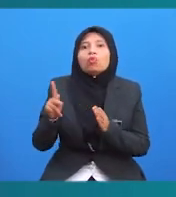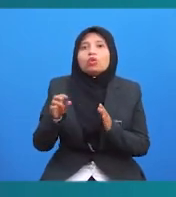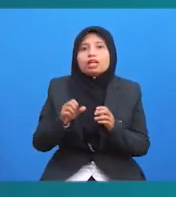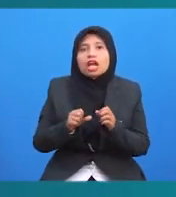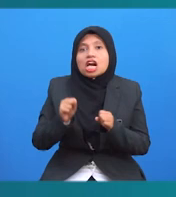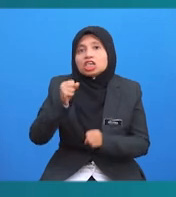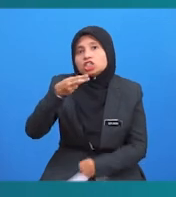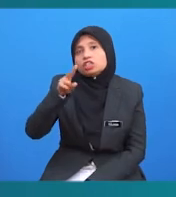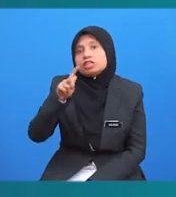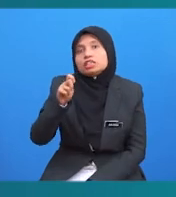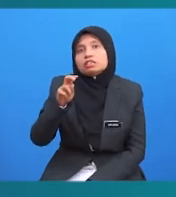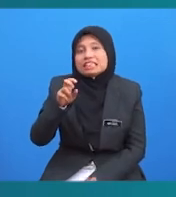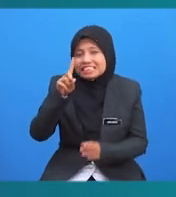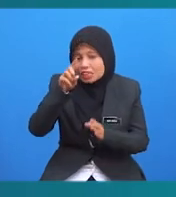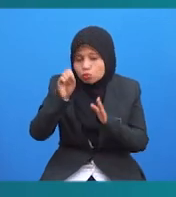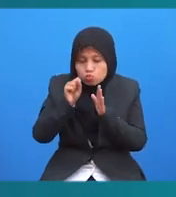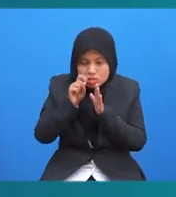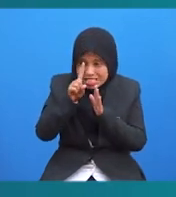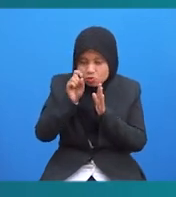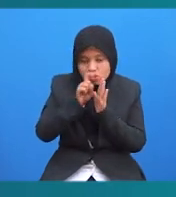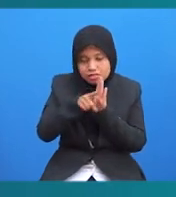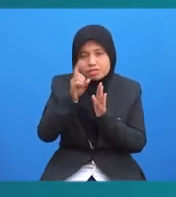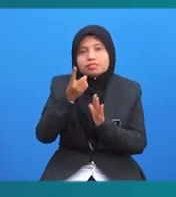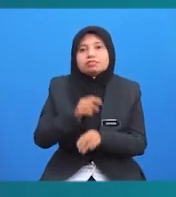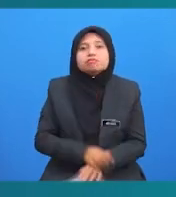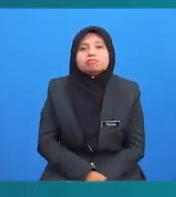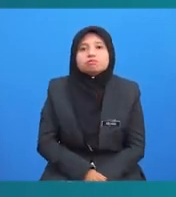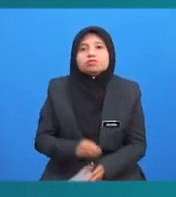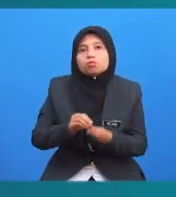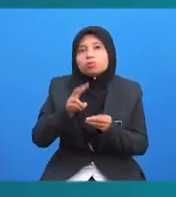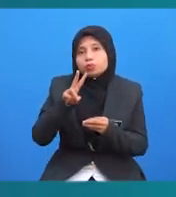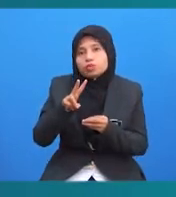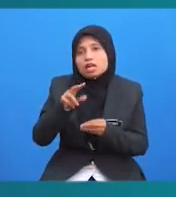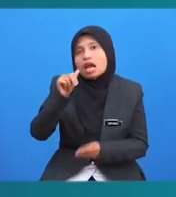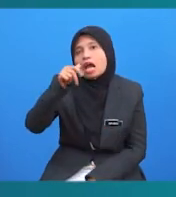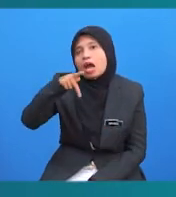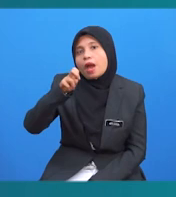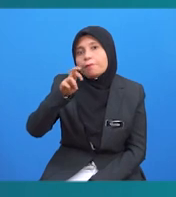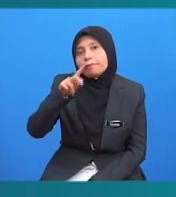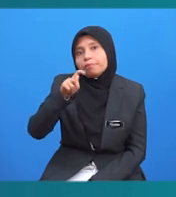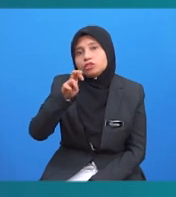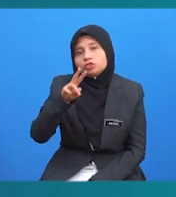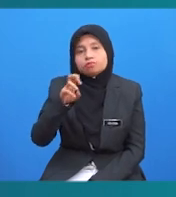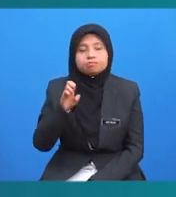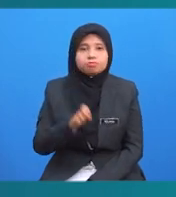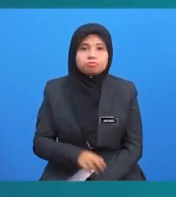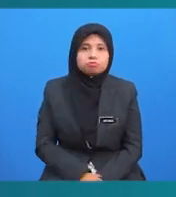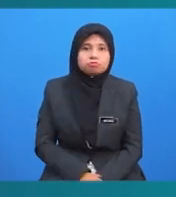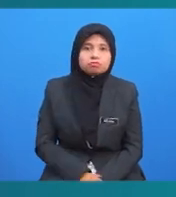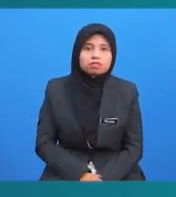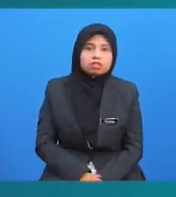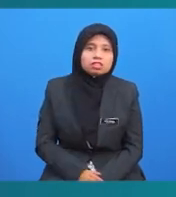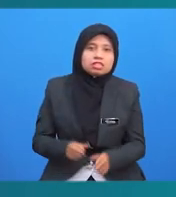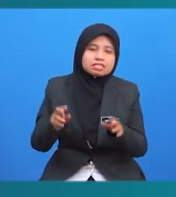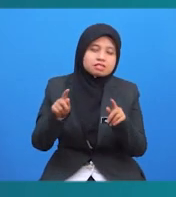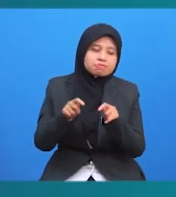shutter speed yang rendah iaitu 1 saat. Yang kedua adalah aperture. Aperture umpama